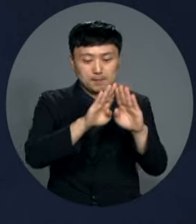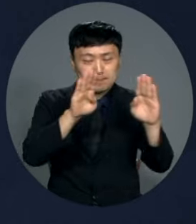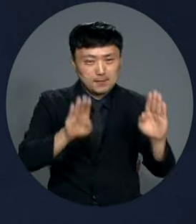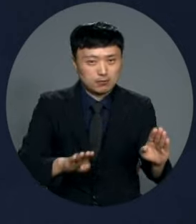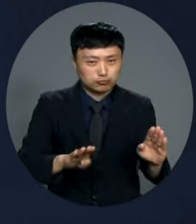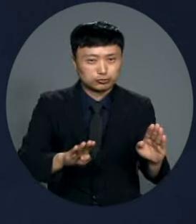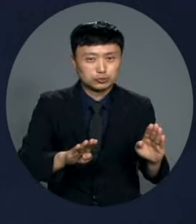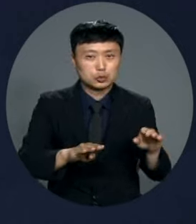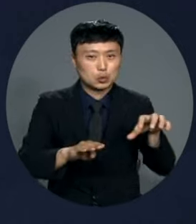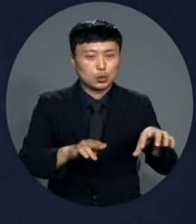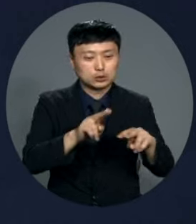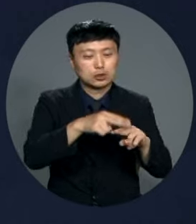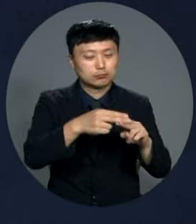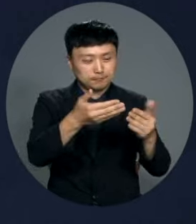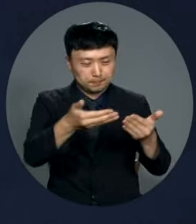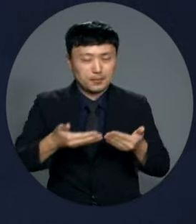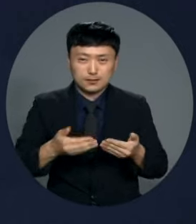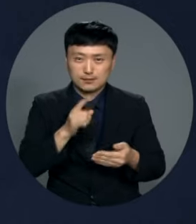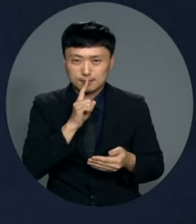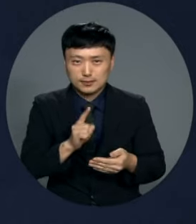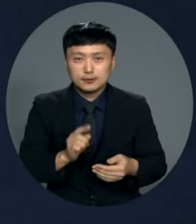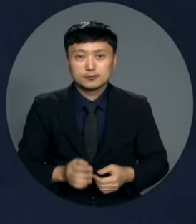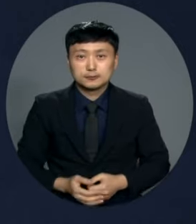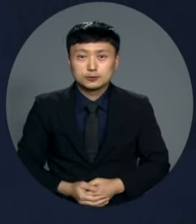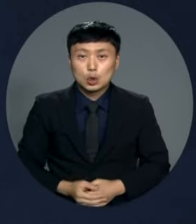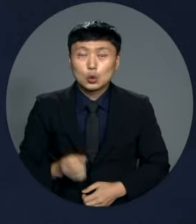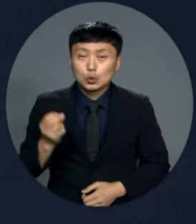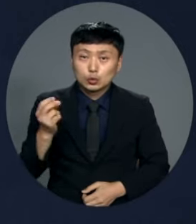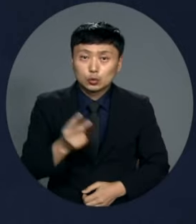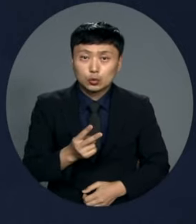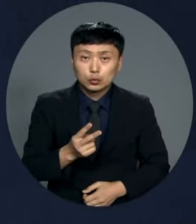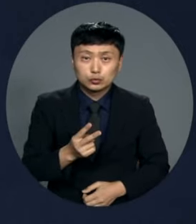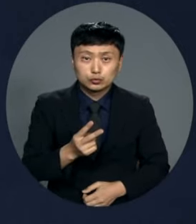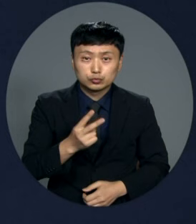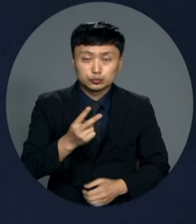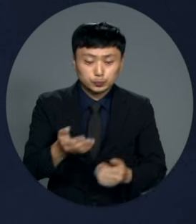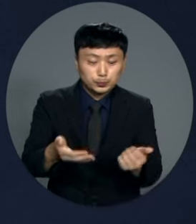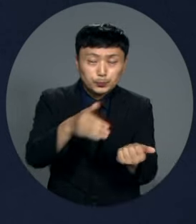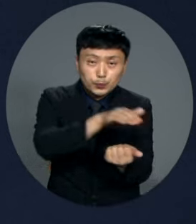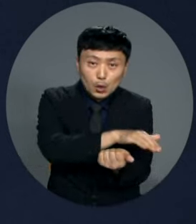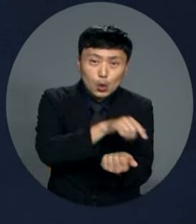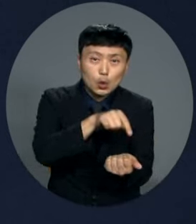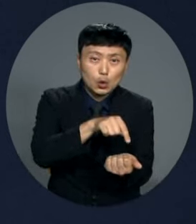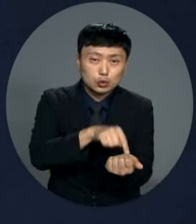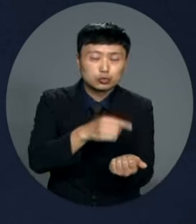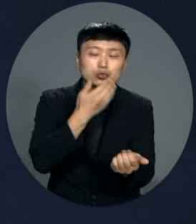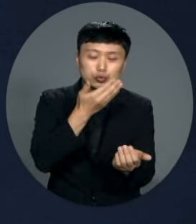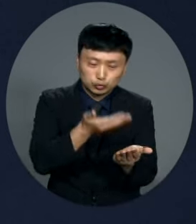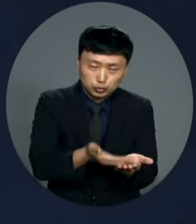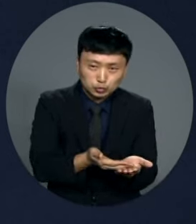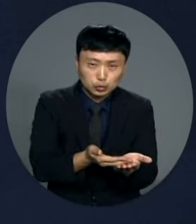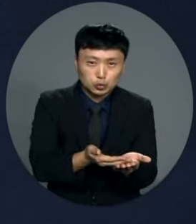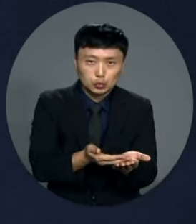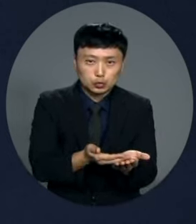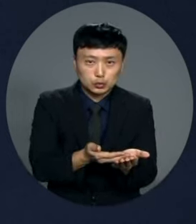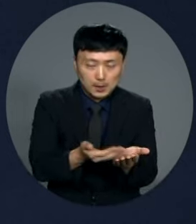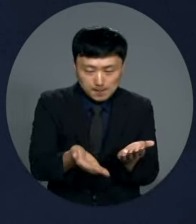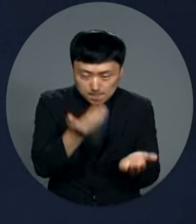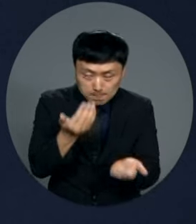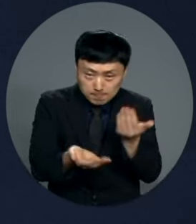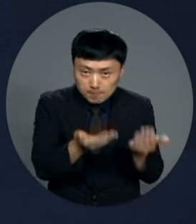받은 것이라고 쓰여 있습니다 그러면서 유서깊은 고귀한 고분에서 발굴된 경질